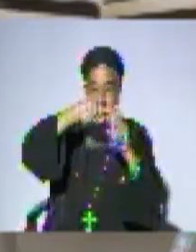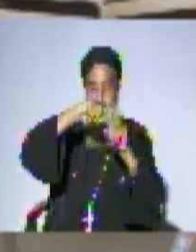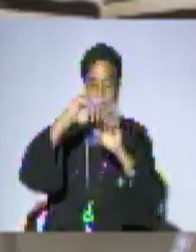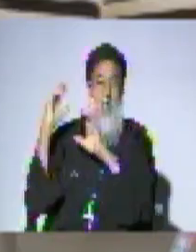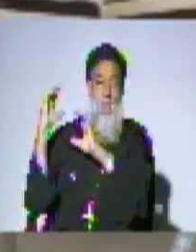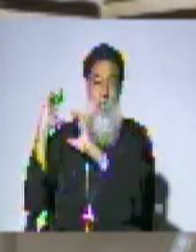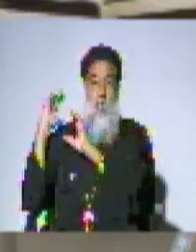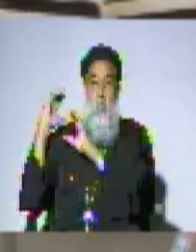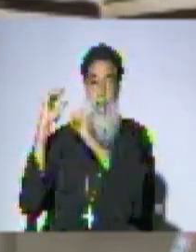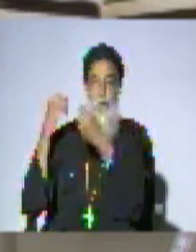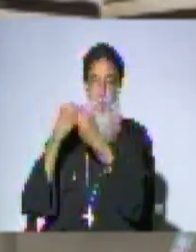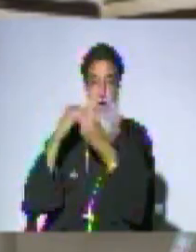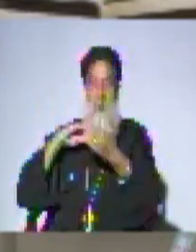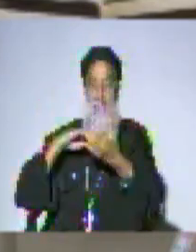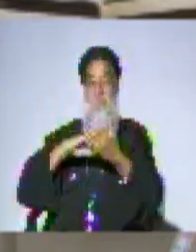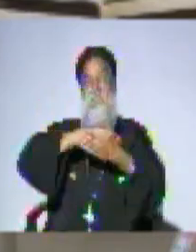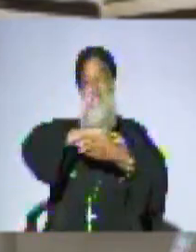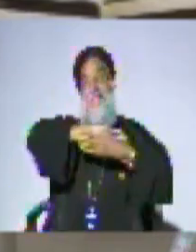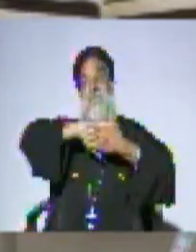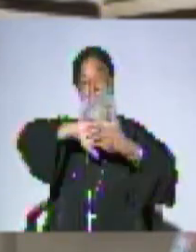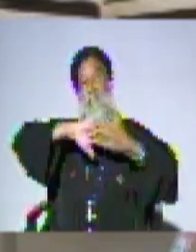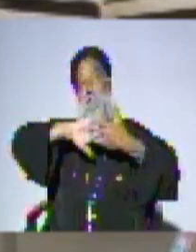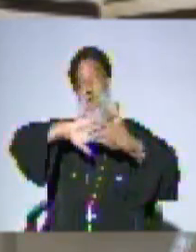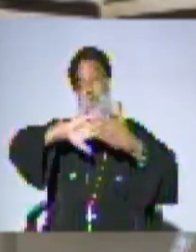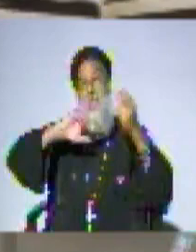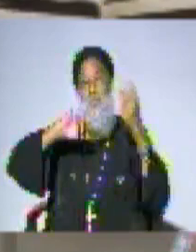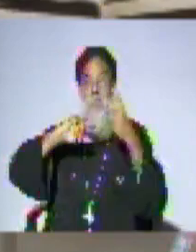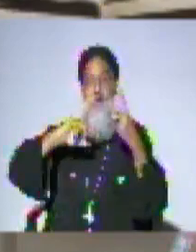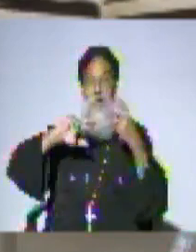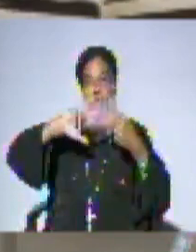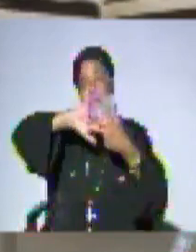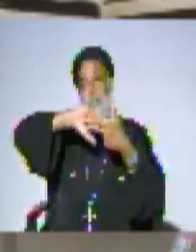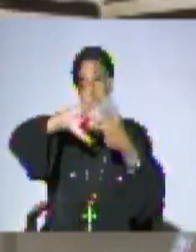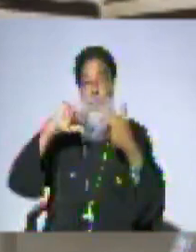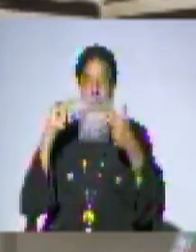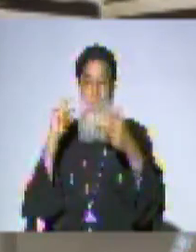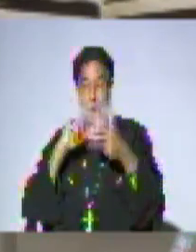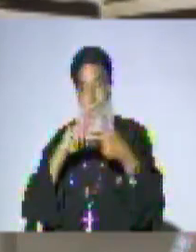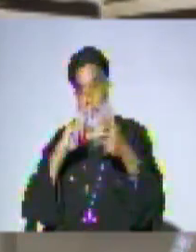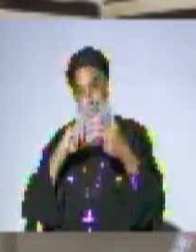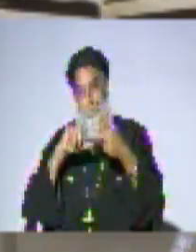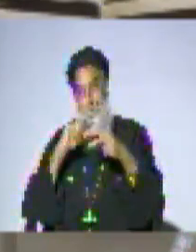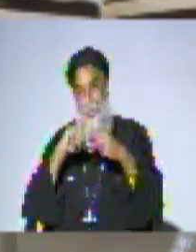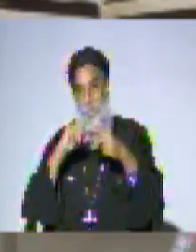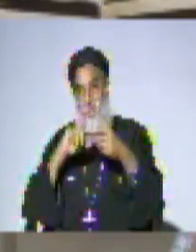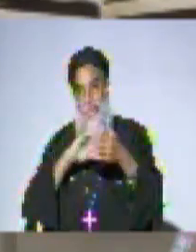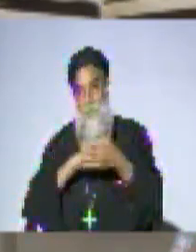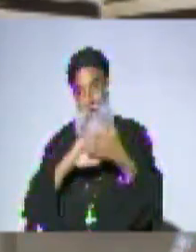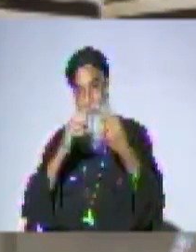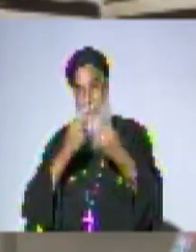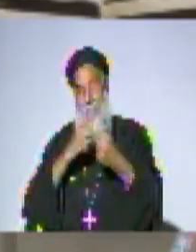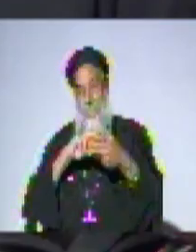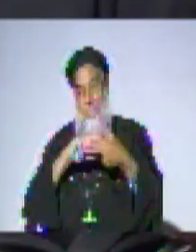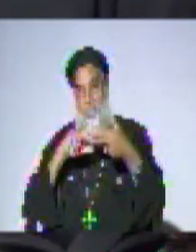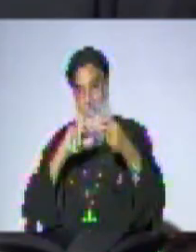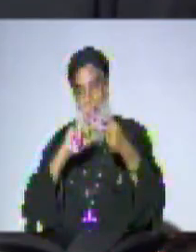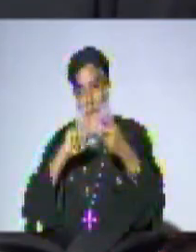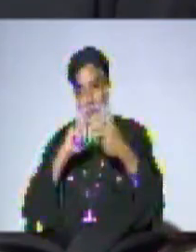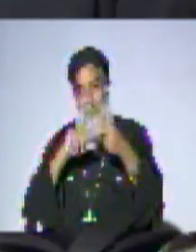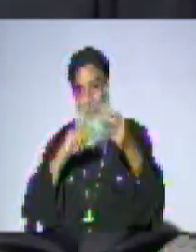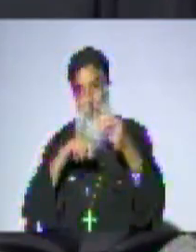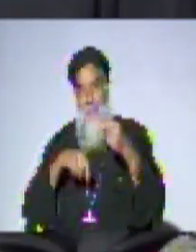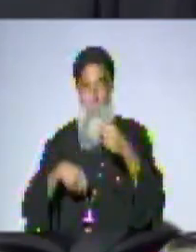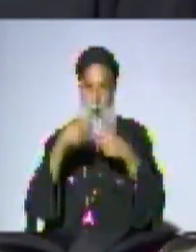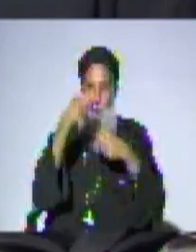لنا السلام والمصالحة. طب يا سيدنا، والسلام لابد له من مصالحة يعني. بس ازاي اللي